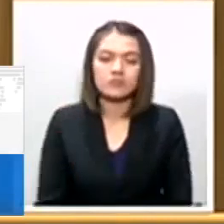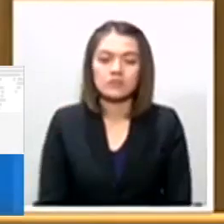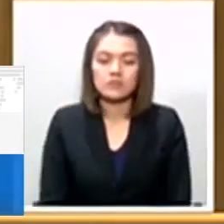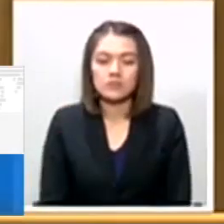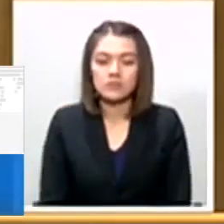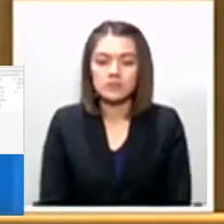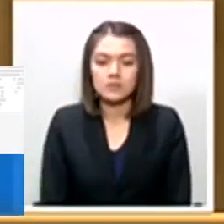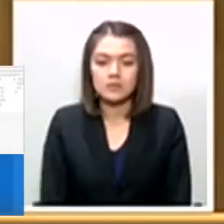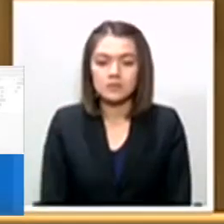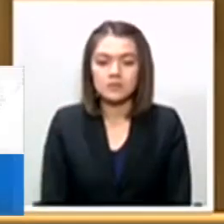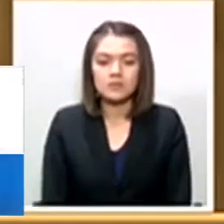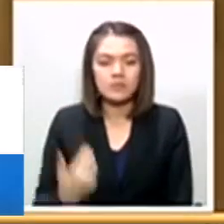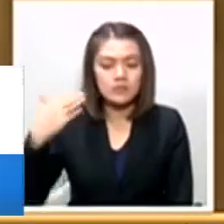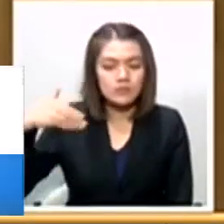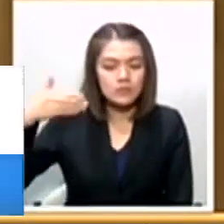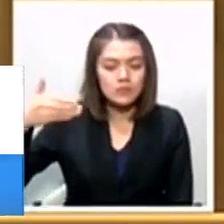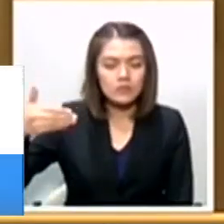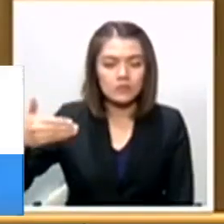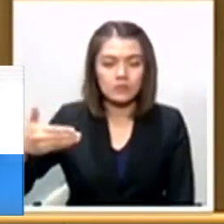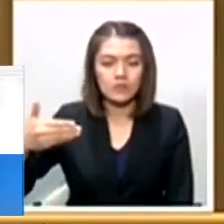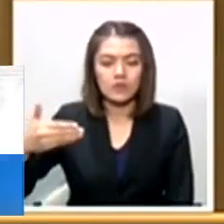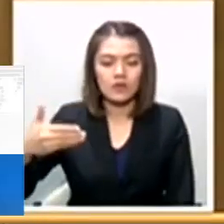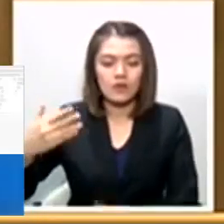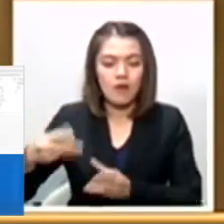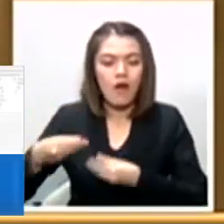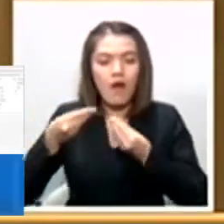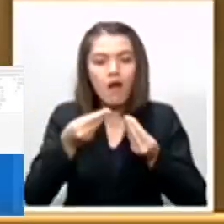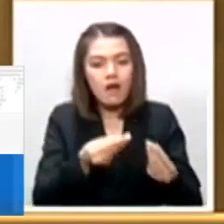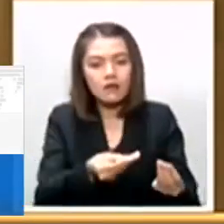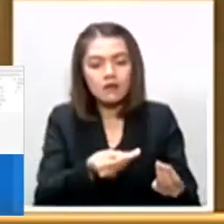อมายังมีพระมหากรุณาพระราชทาน